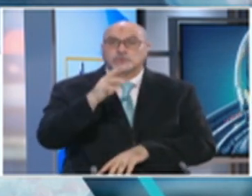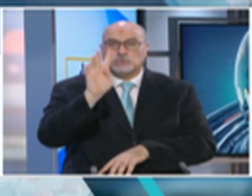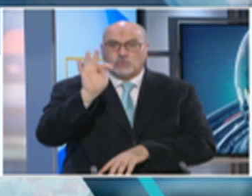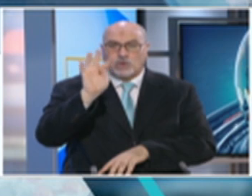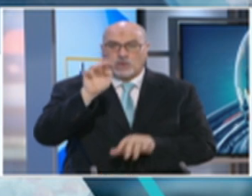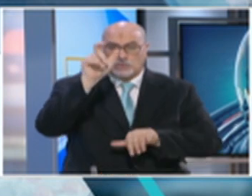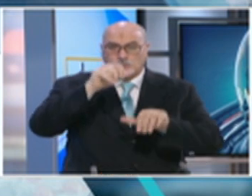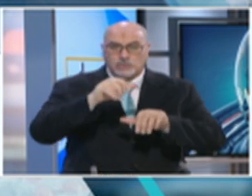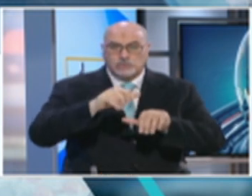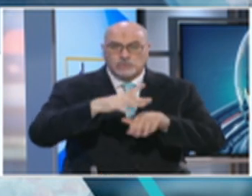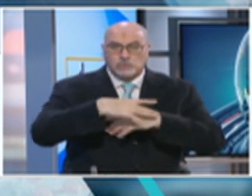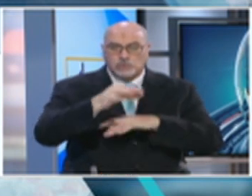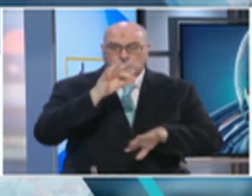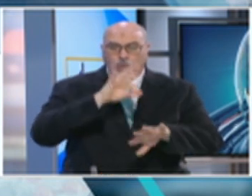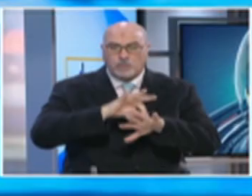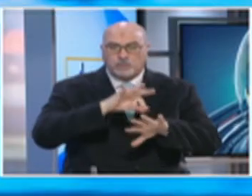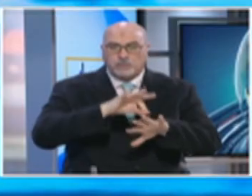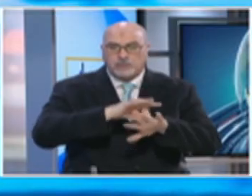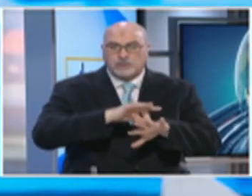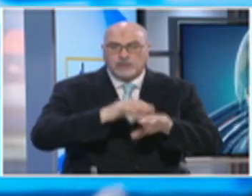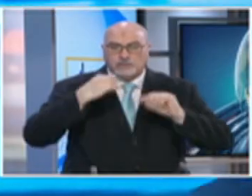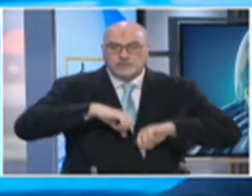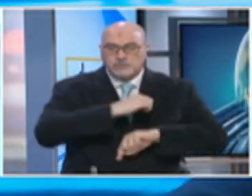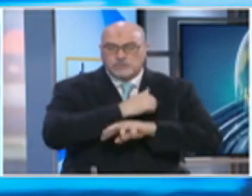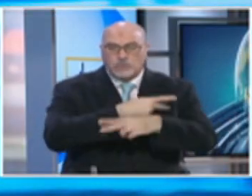للشفاء حسب بيان لوزارة الصحة.